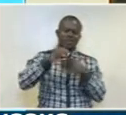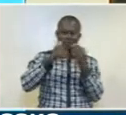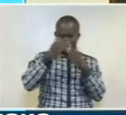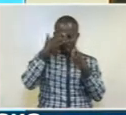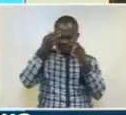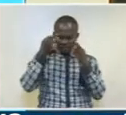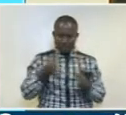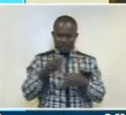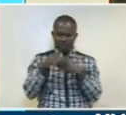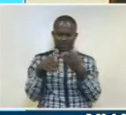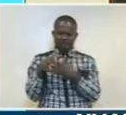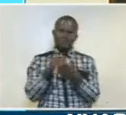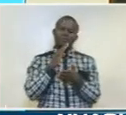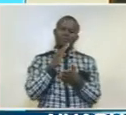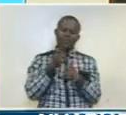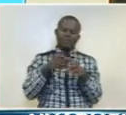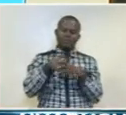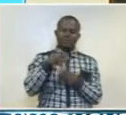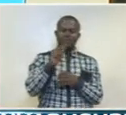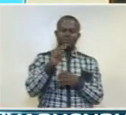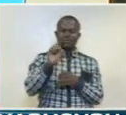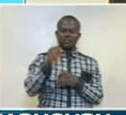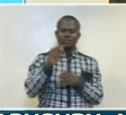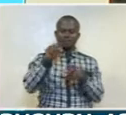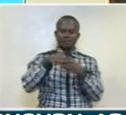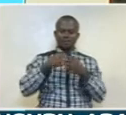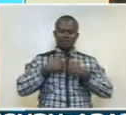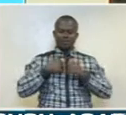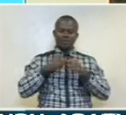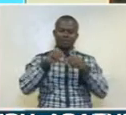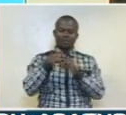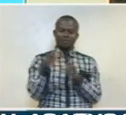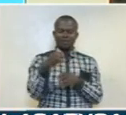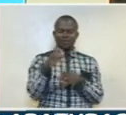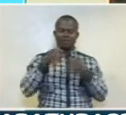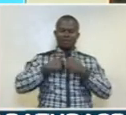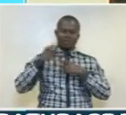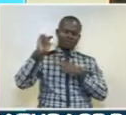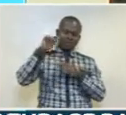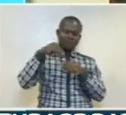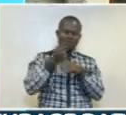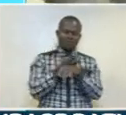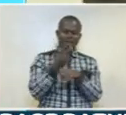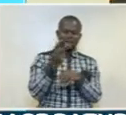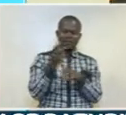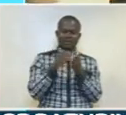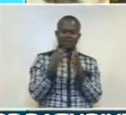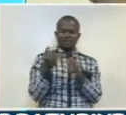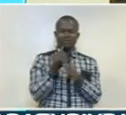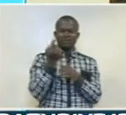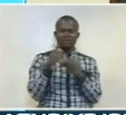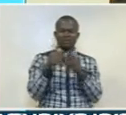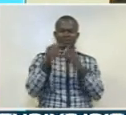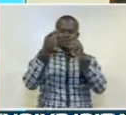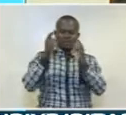gicamunsi cyo kuri iki cyumweru tuva i Kinshasa tuza mu Rwanda twaje na kompanyi ya Rwandeya, nyuma y'amasaha 2 n'igice gusa tuba